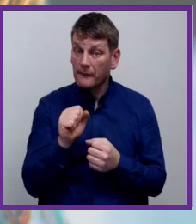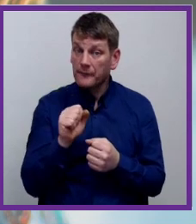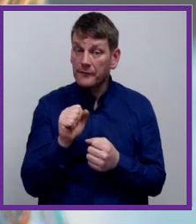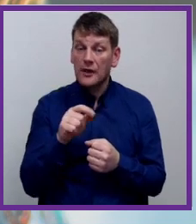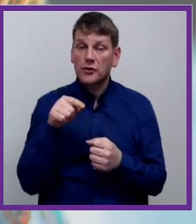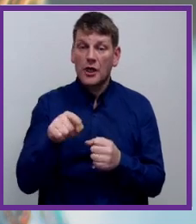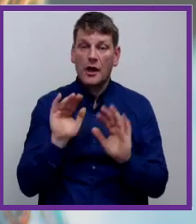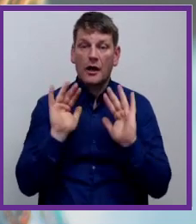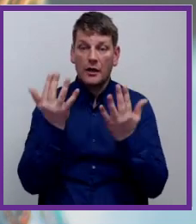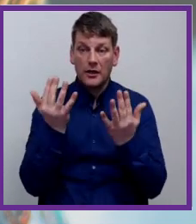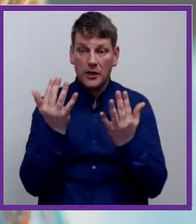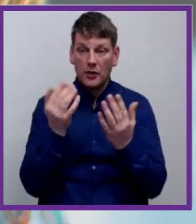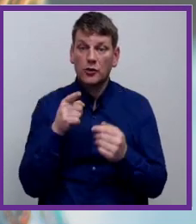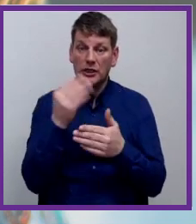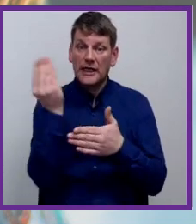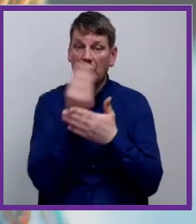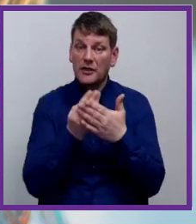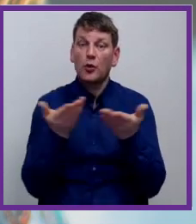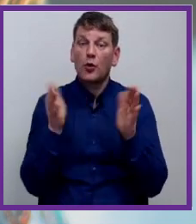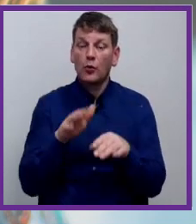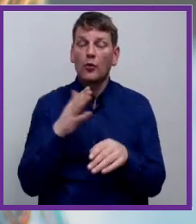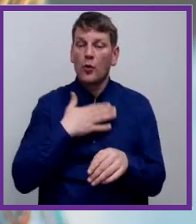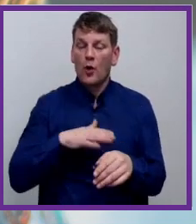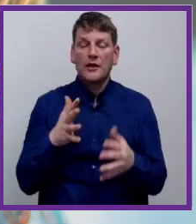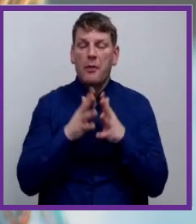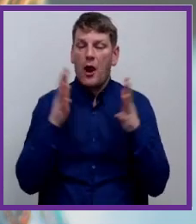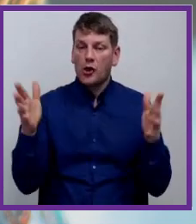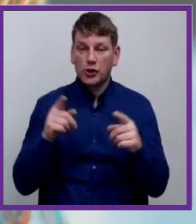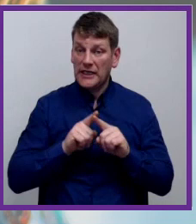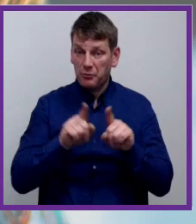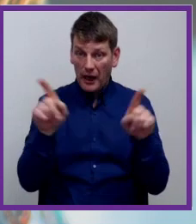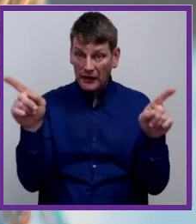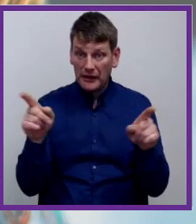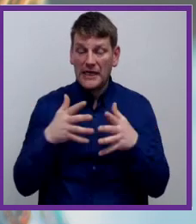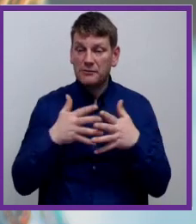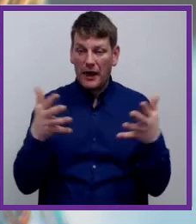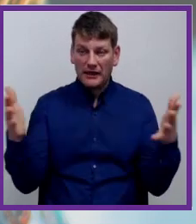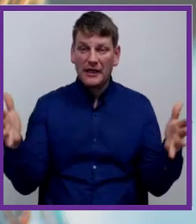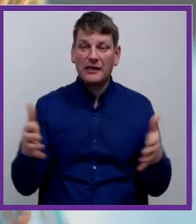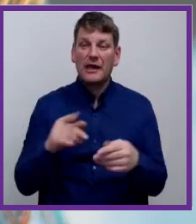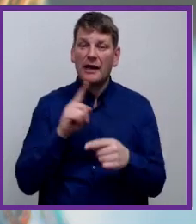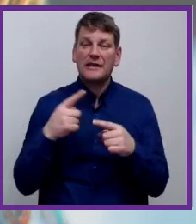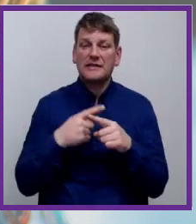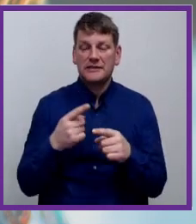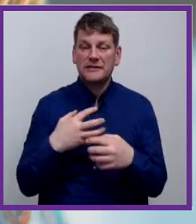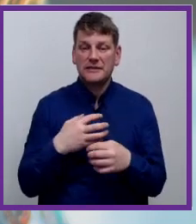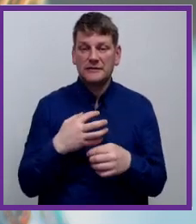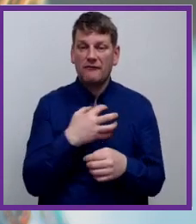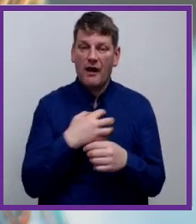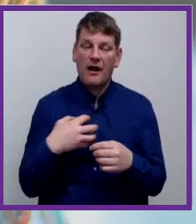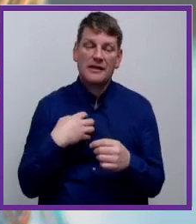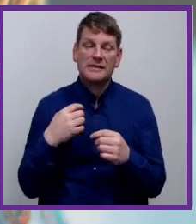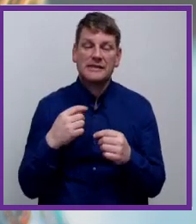gadījumā šī glazna arī kļuva ļoti plaši izplatīta, līdz varas iestādes